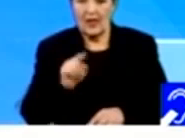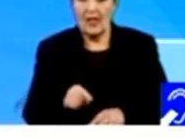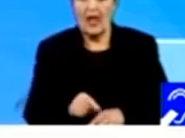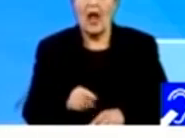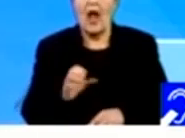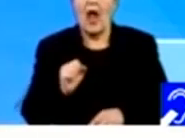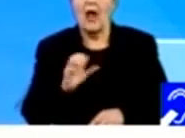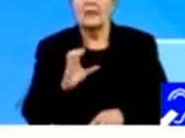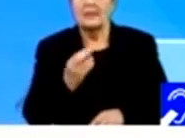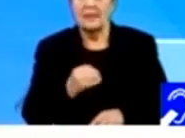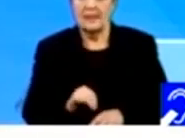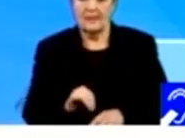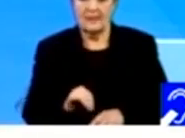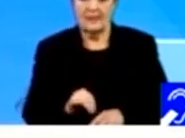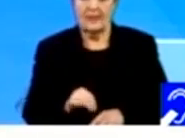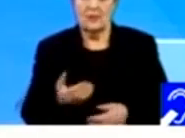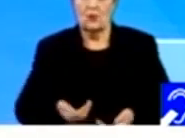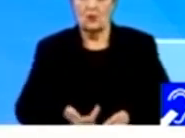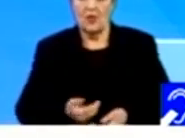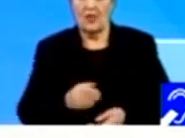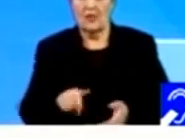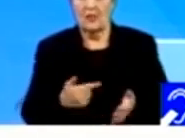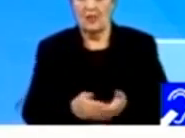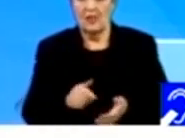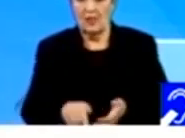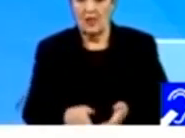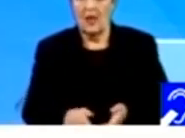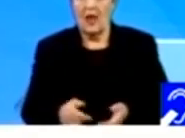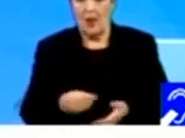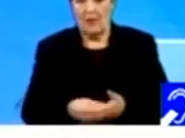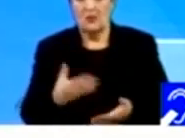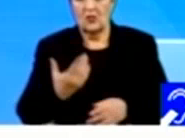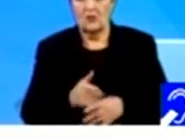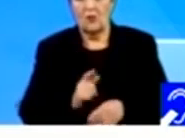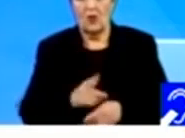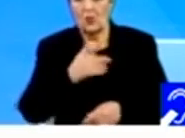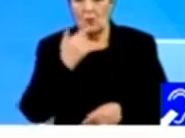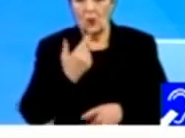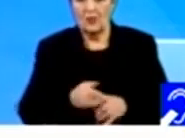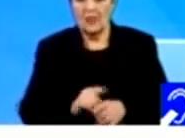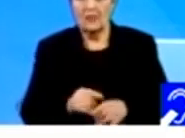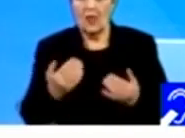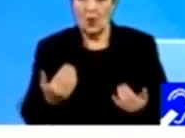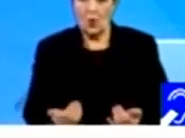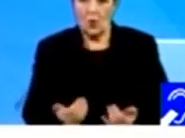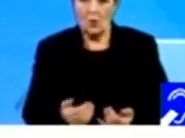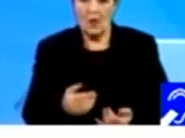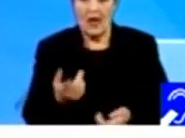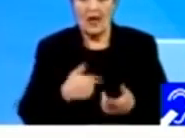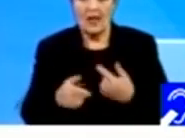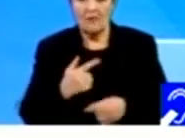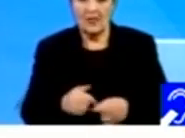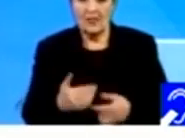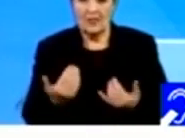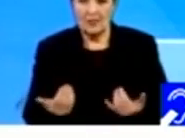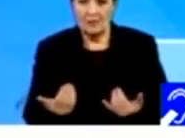asistență socială, în municipalitate decât ea. Eu o apreciez foarte mult și să știți că învăț foarte mult de la ea. Acum, revenind la citate,